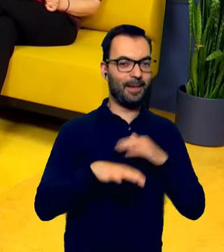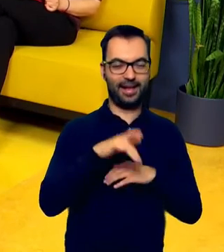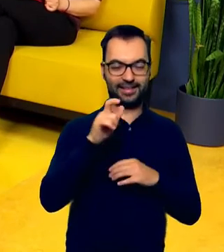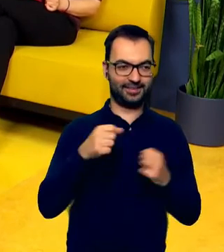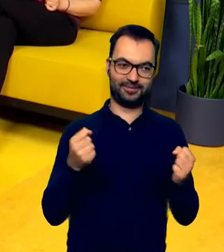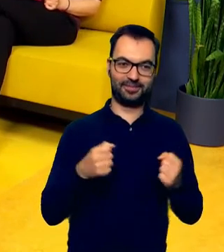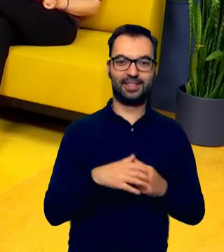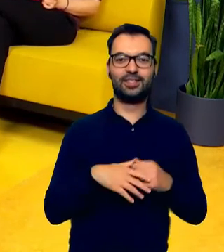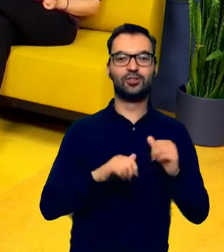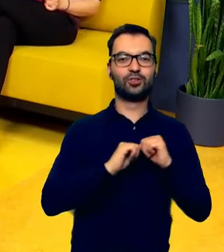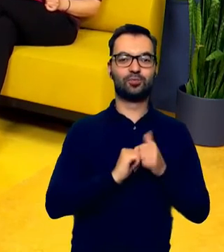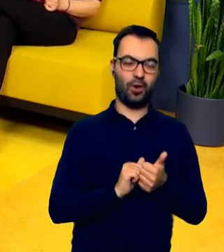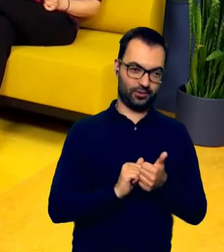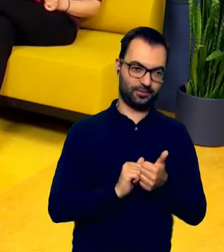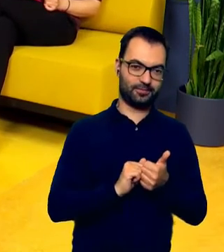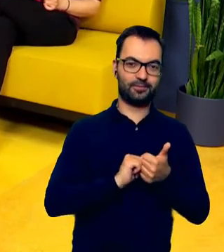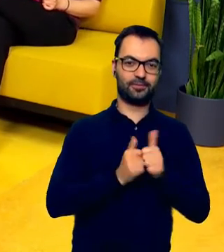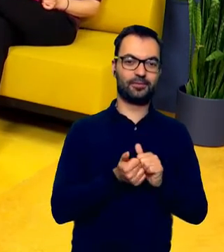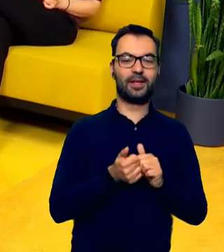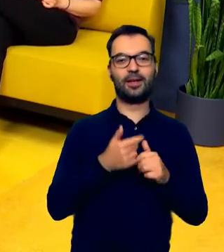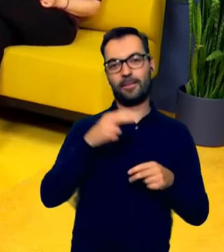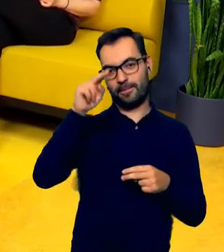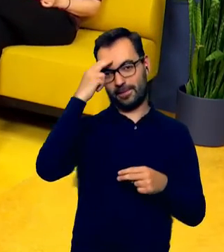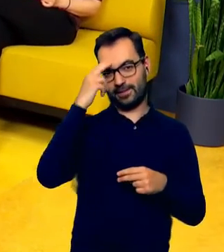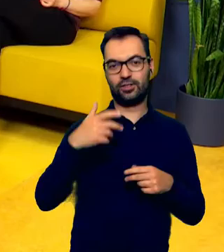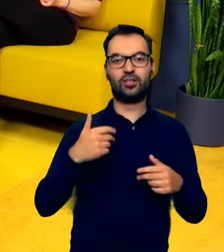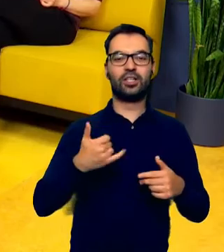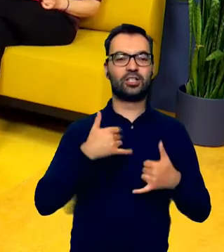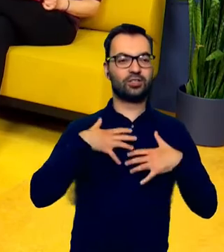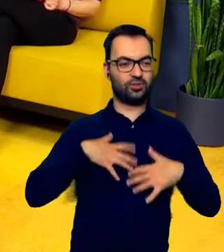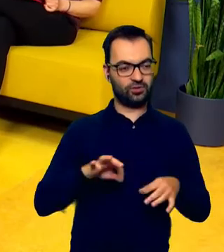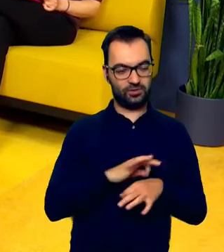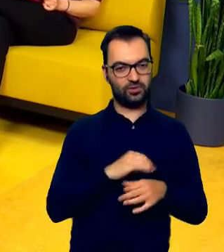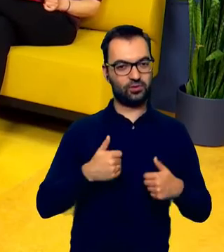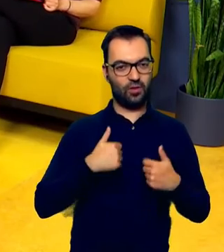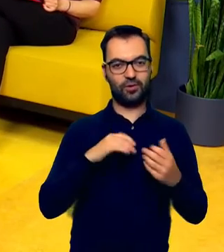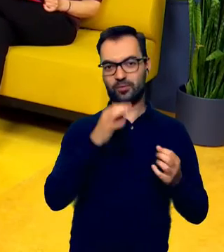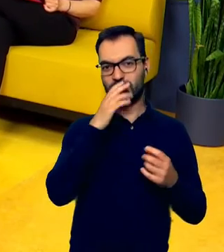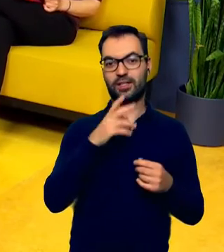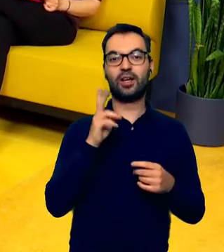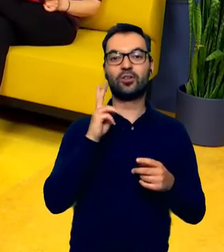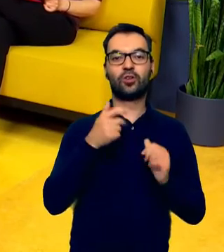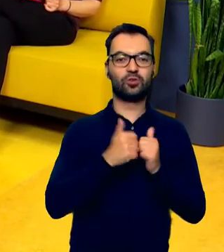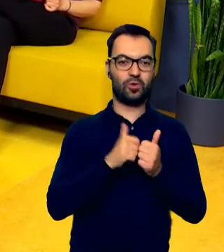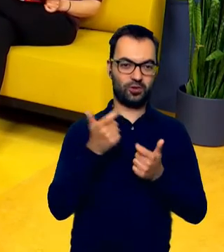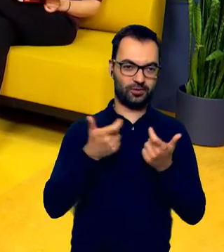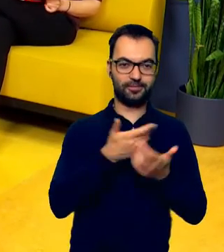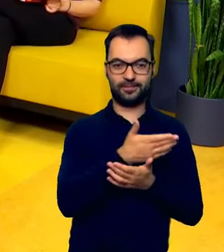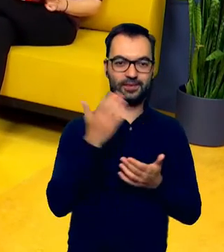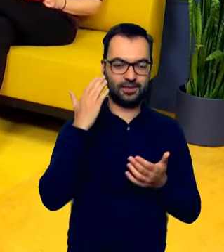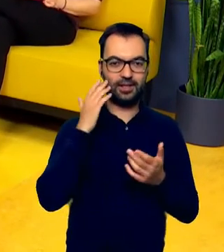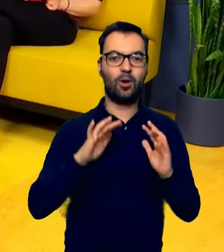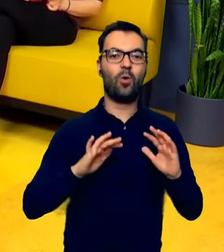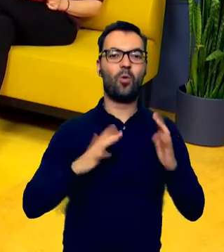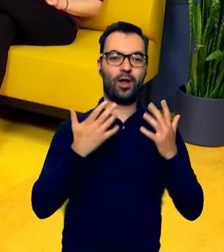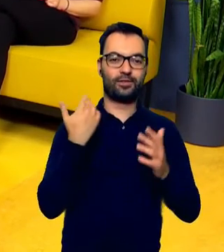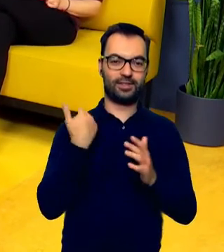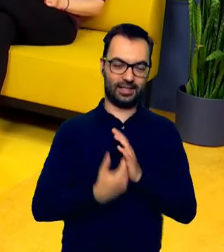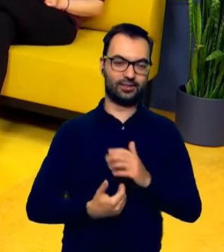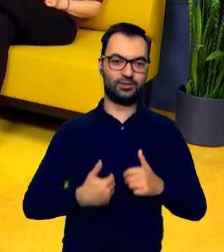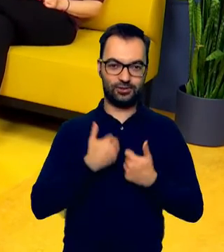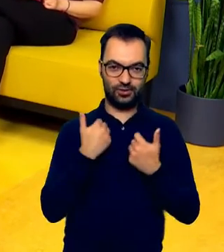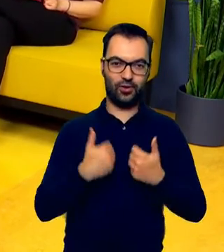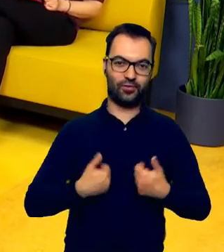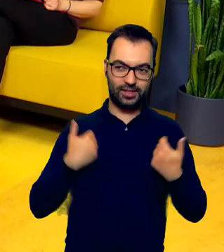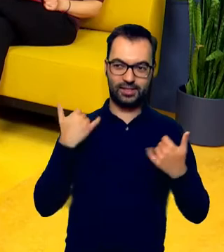magiczna. Sport, to też jest taki oczywiście mit, że w zdrowym ciele zdrowy duch. Inni, którzy uprawiają sport, wiedzą, że no, najłatwiej stracić